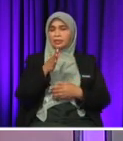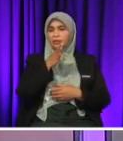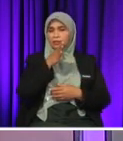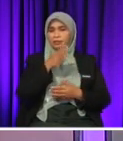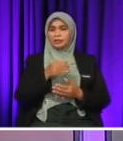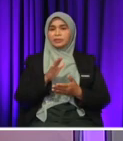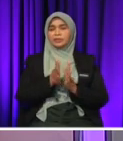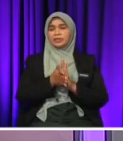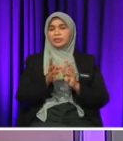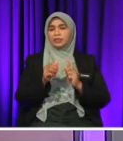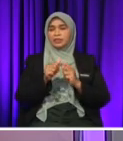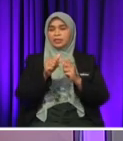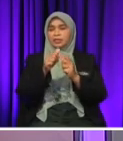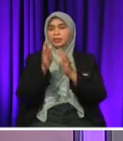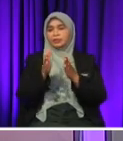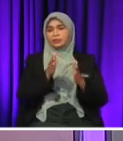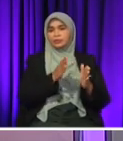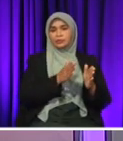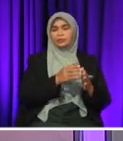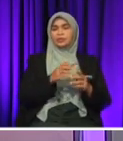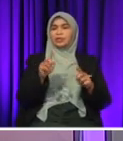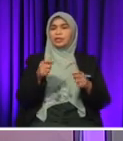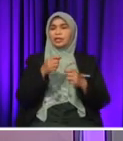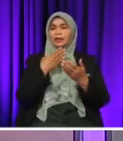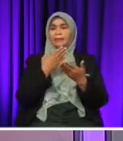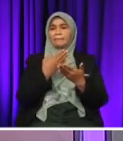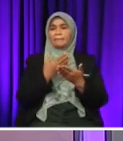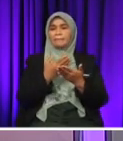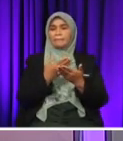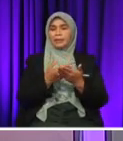susun alir ini tindakan yang baik